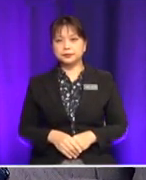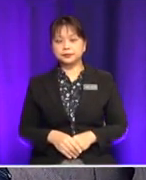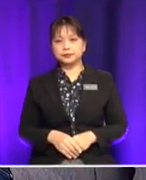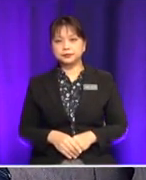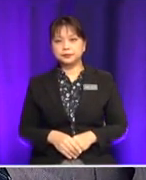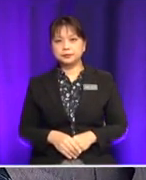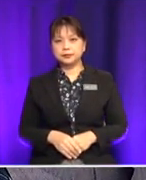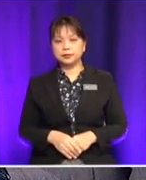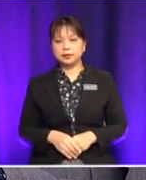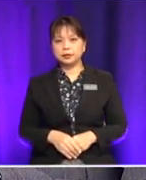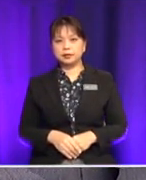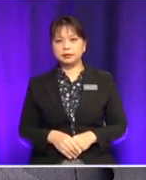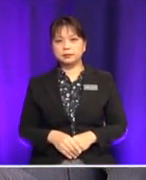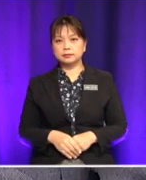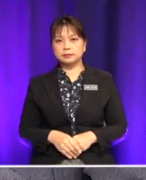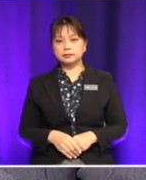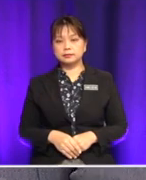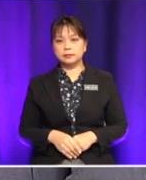pengisi titik